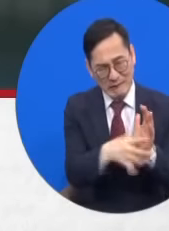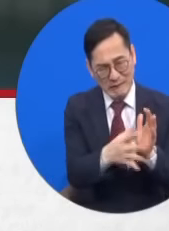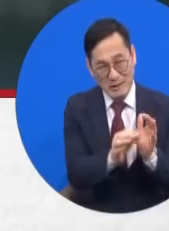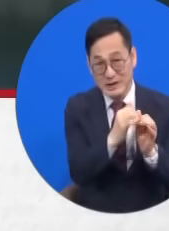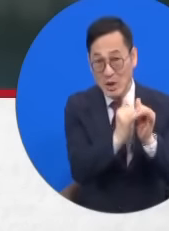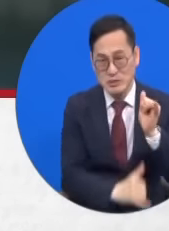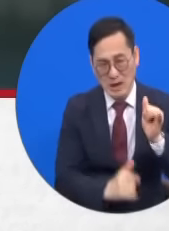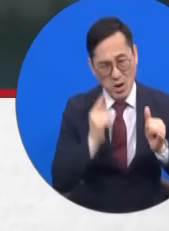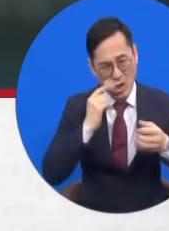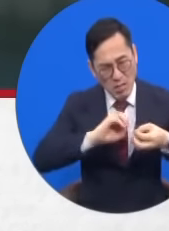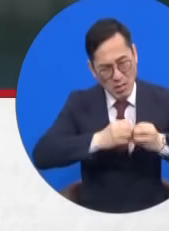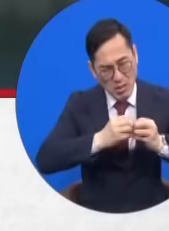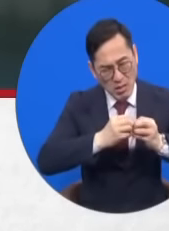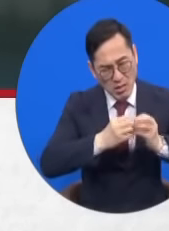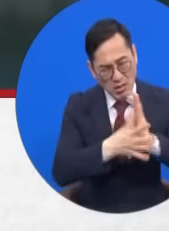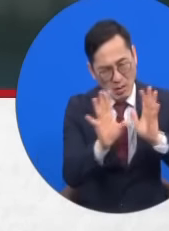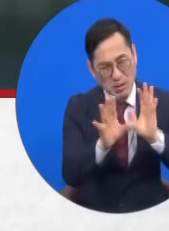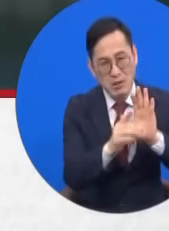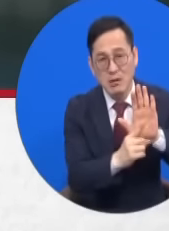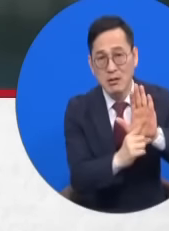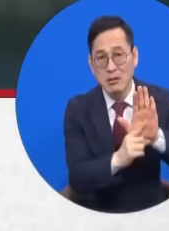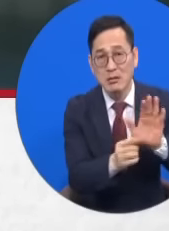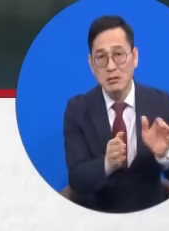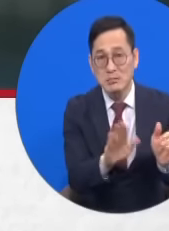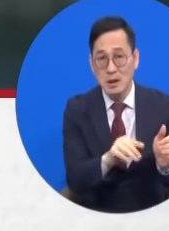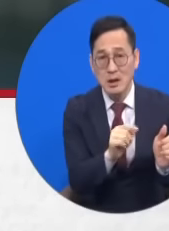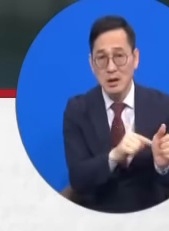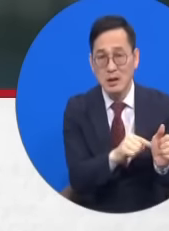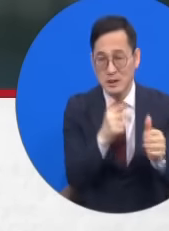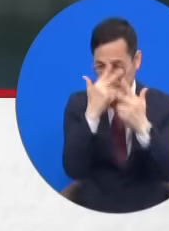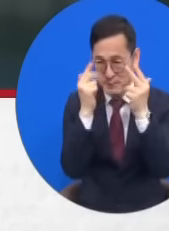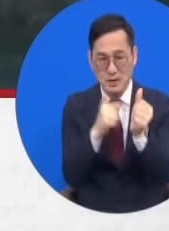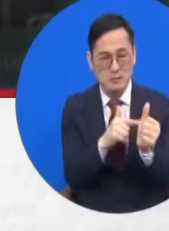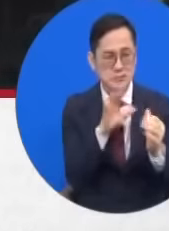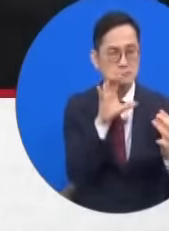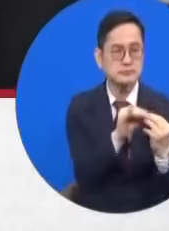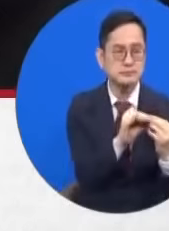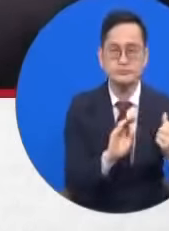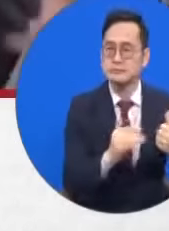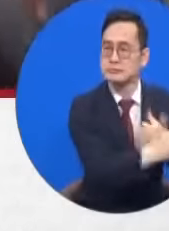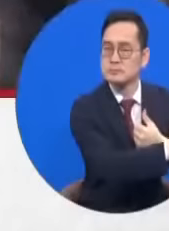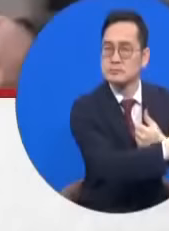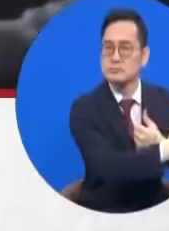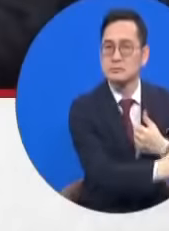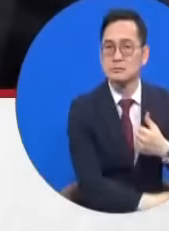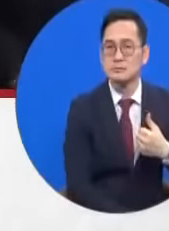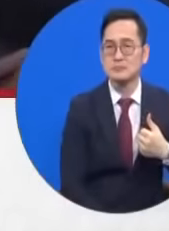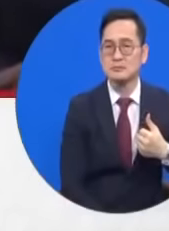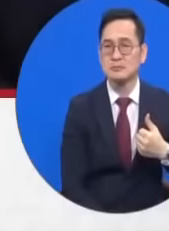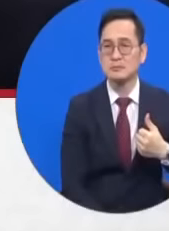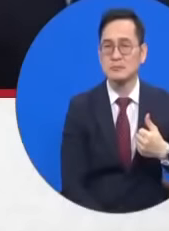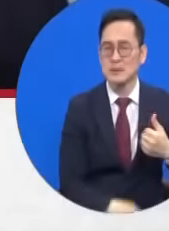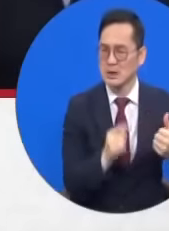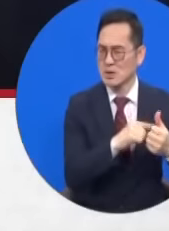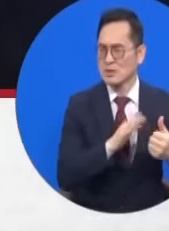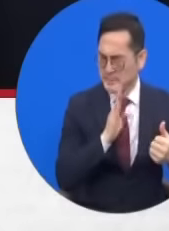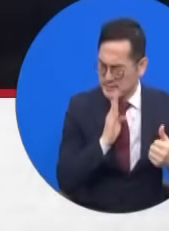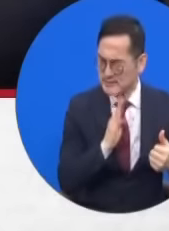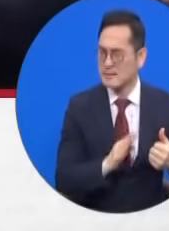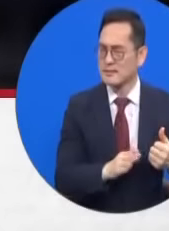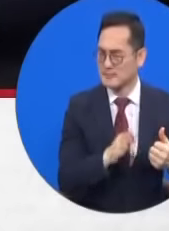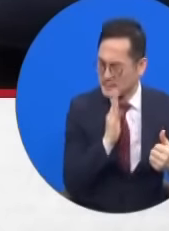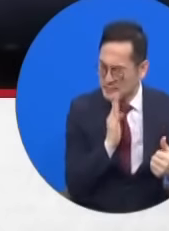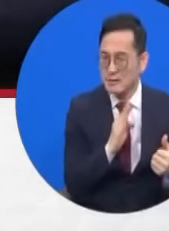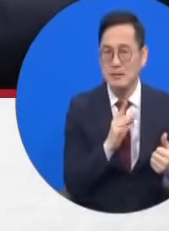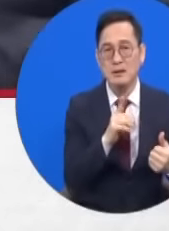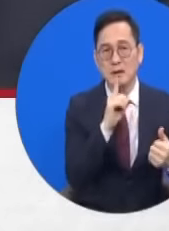노출되는 불구하고 이 대표는 왜 저 사람에 대해서 저렇게 두둔하고 이번에는 또 진실을 외면하면 안 된다는 얘기까지 하면서